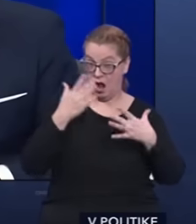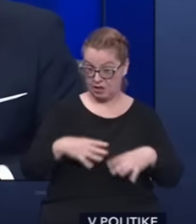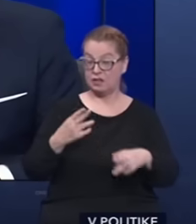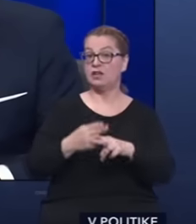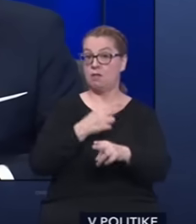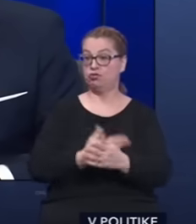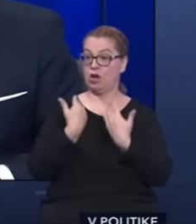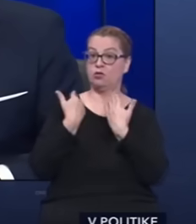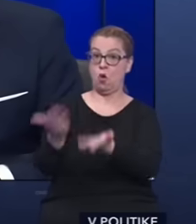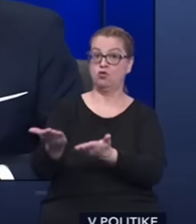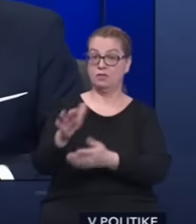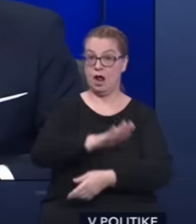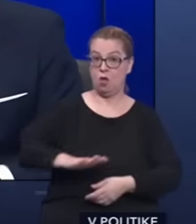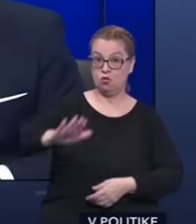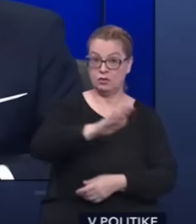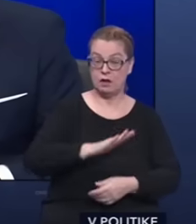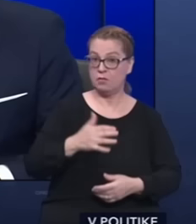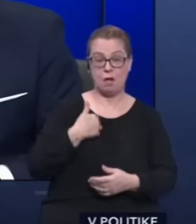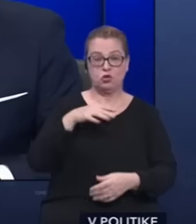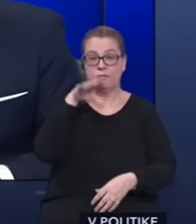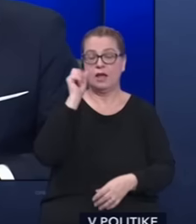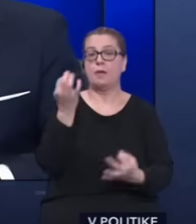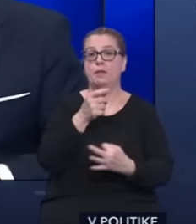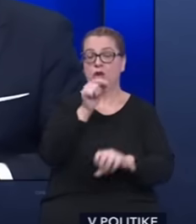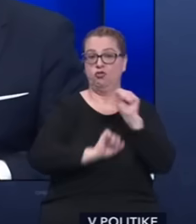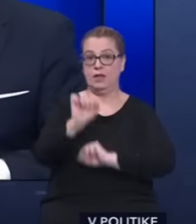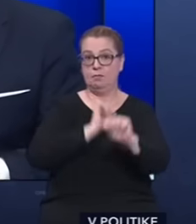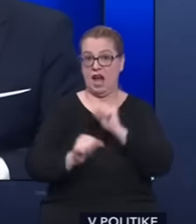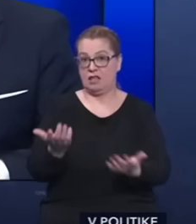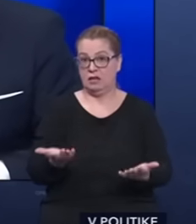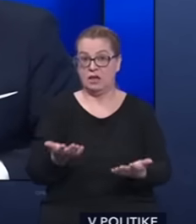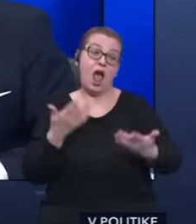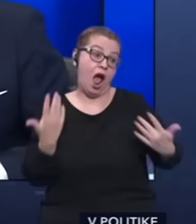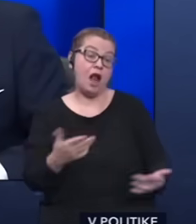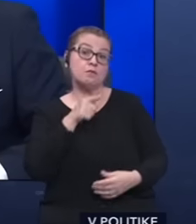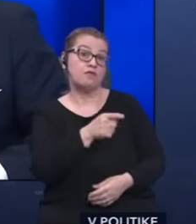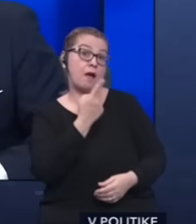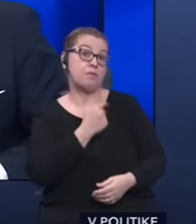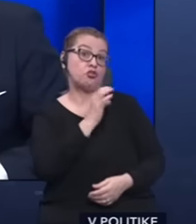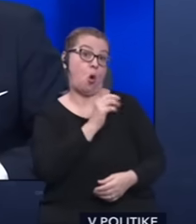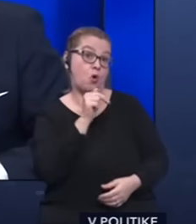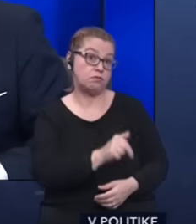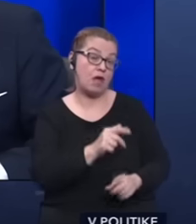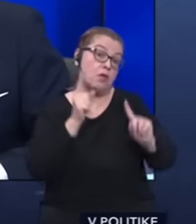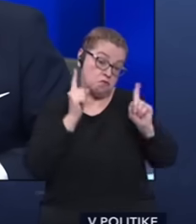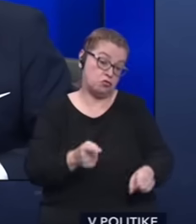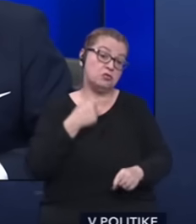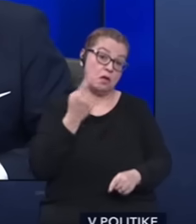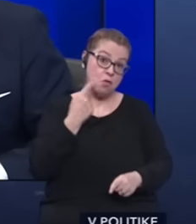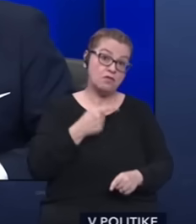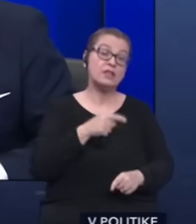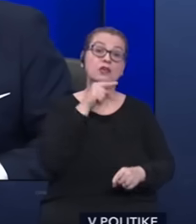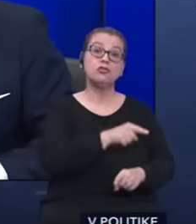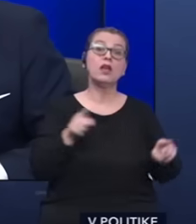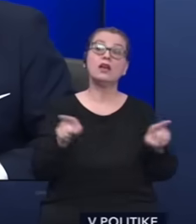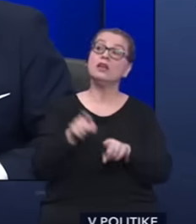svoje územie a v tom prípade neviem, čo tu obhajujete, alebo sa vám páči Orbán a v tomto prípade musíte povedať, že niečo také v